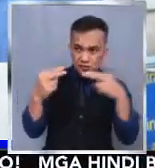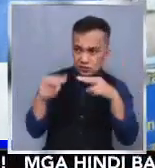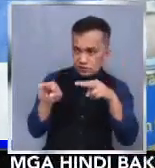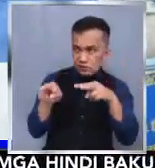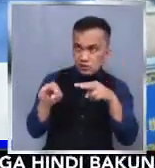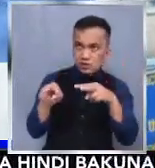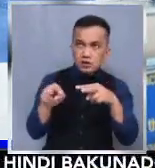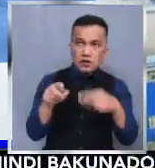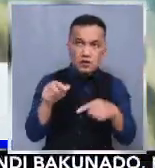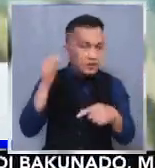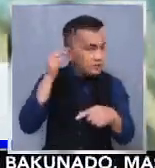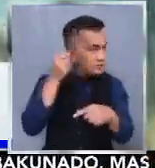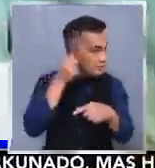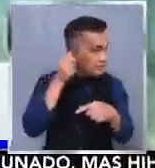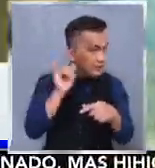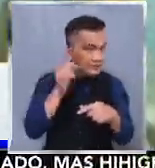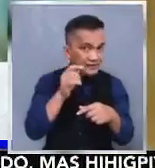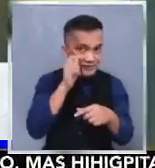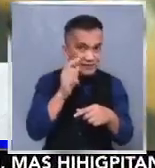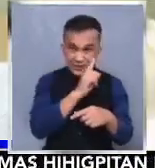yan dun sa likod ng kanilang tenga.